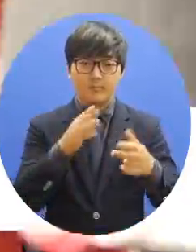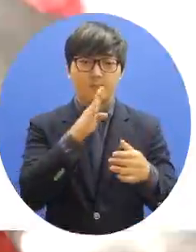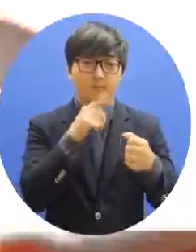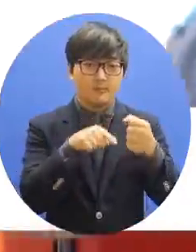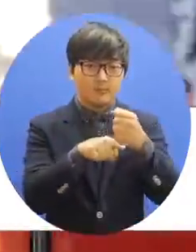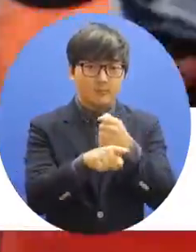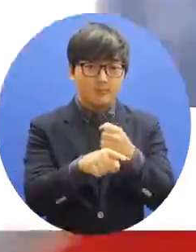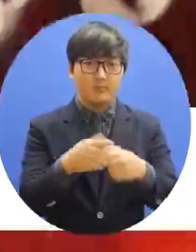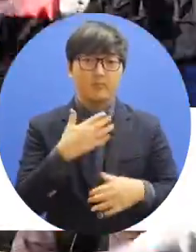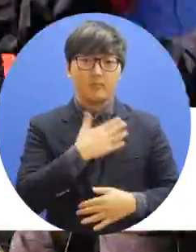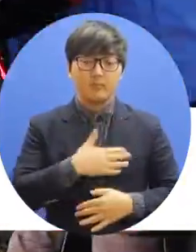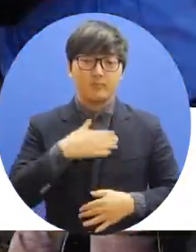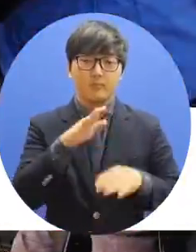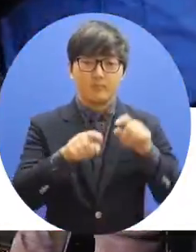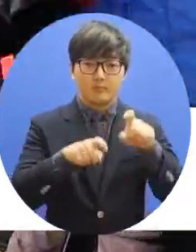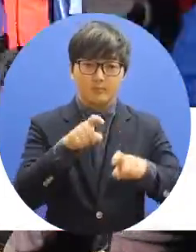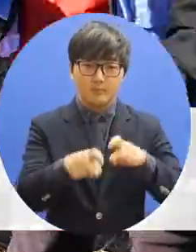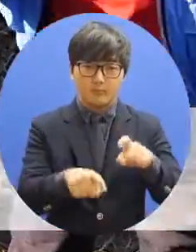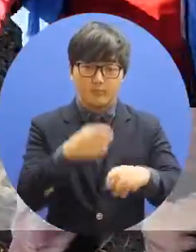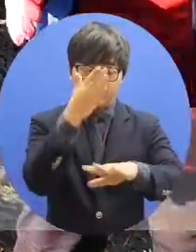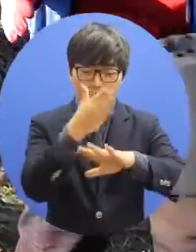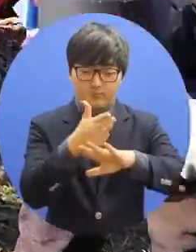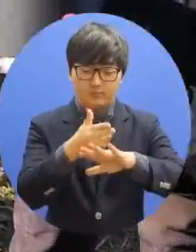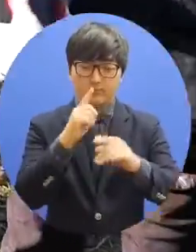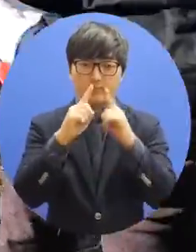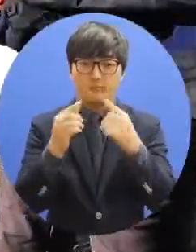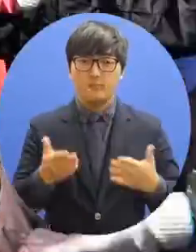참뜻을 몸소 실천해 주어 감사드린다고 전했습니다